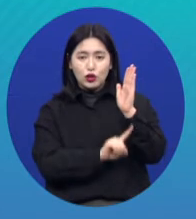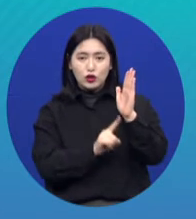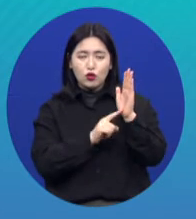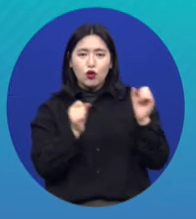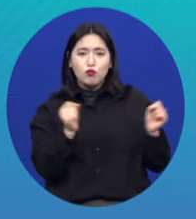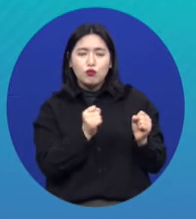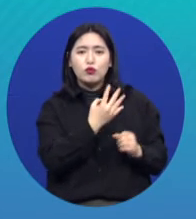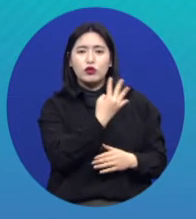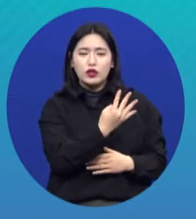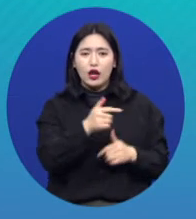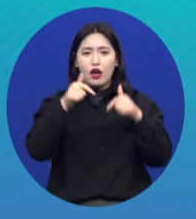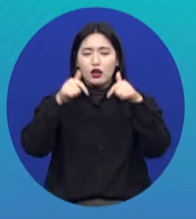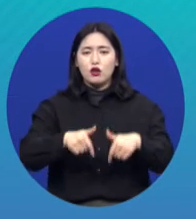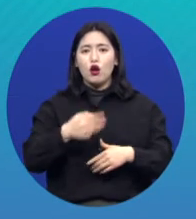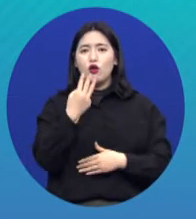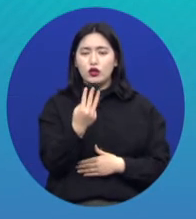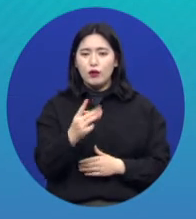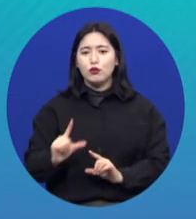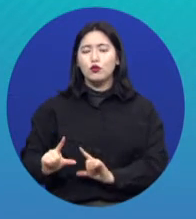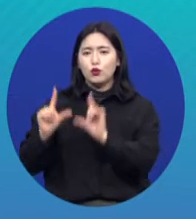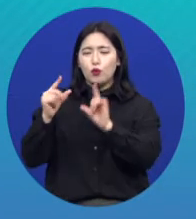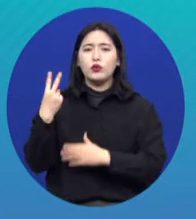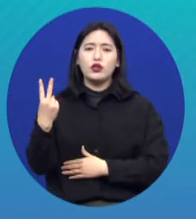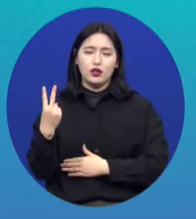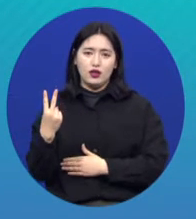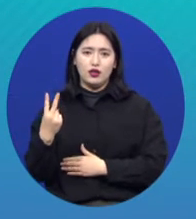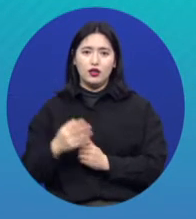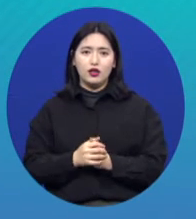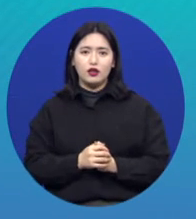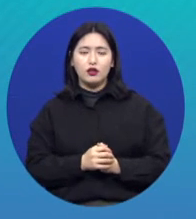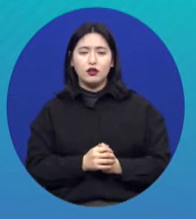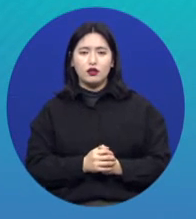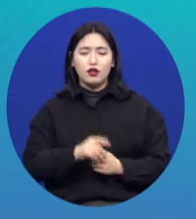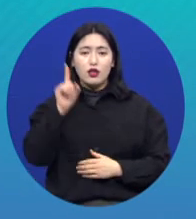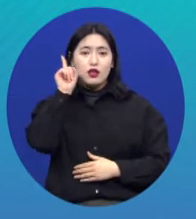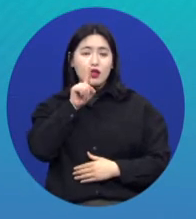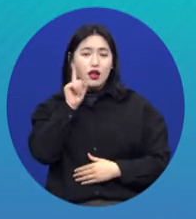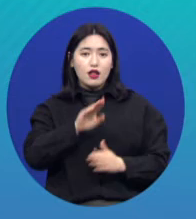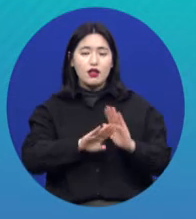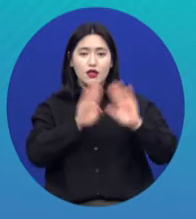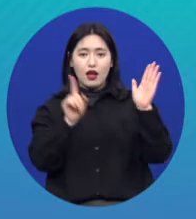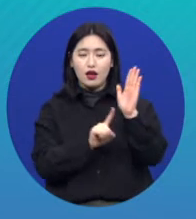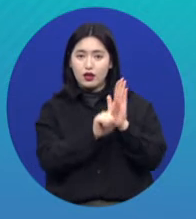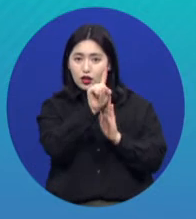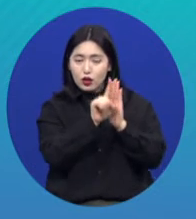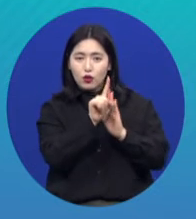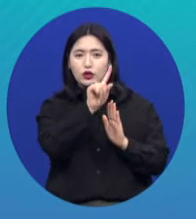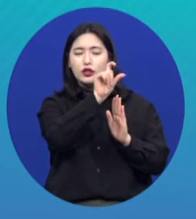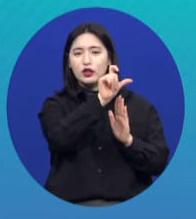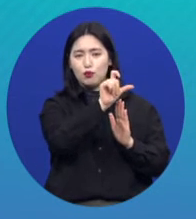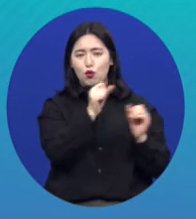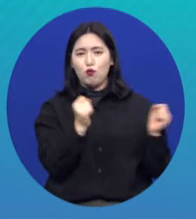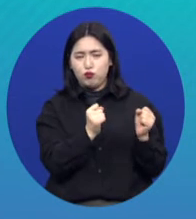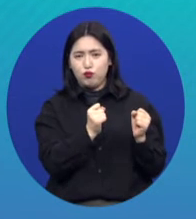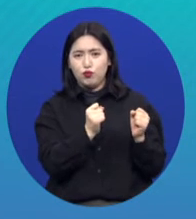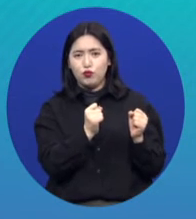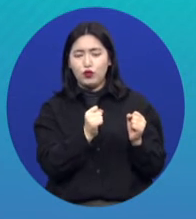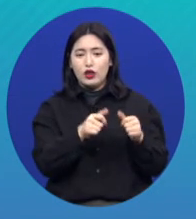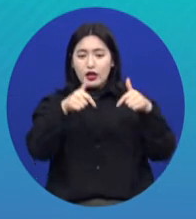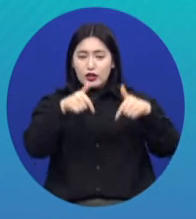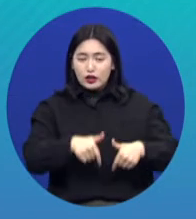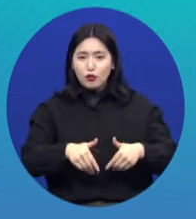최저 기온 북부지역 4도 서부지역 3도 동부지역 2도로 시작하겠고요 내일 낮 기온은 북부 지역 15도까지